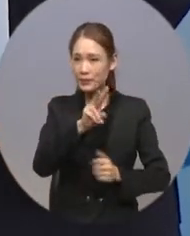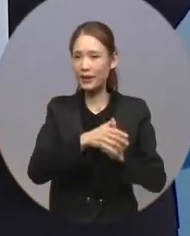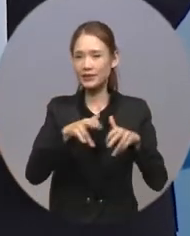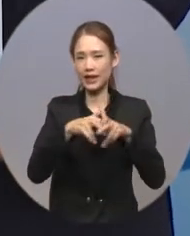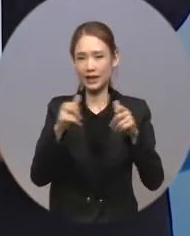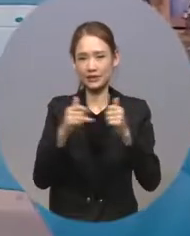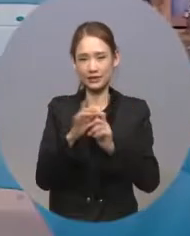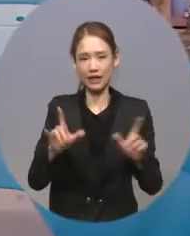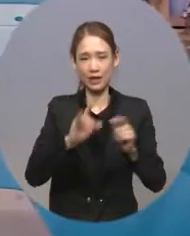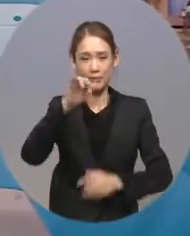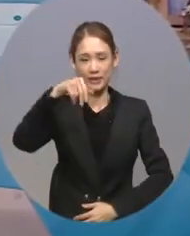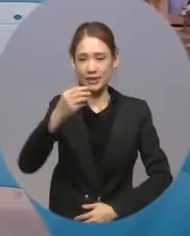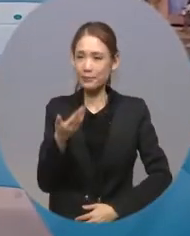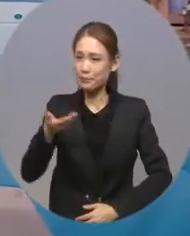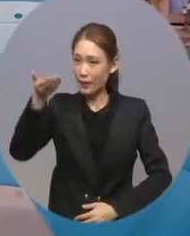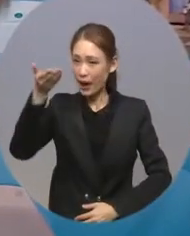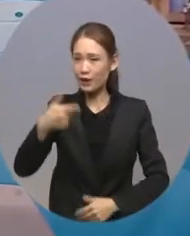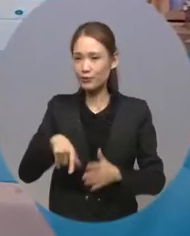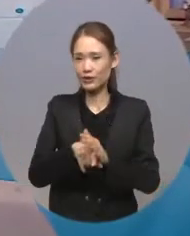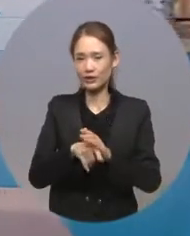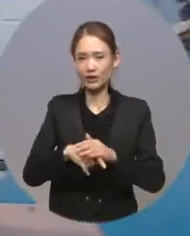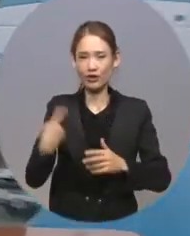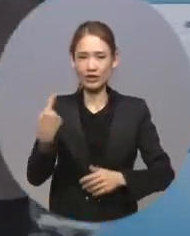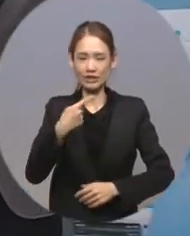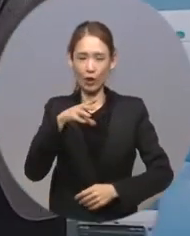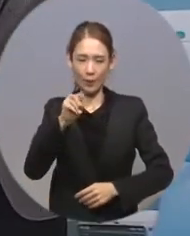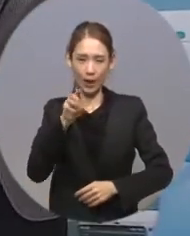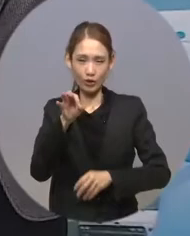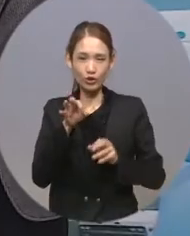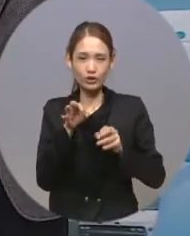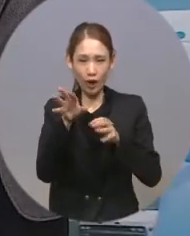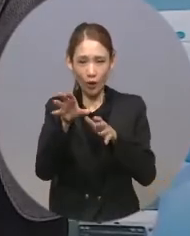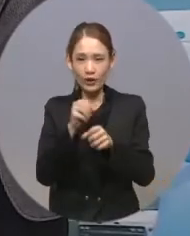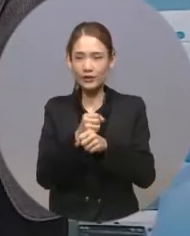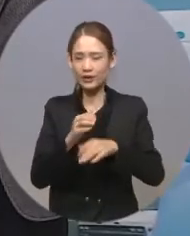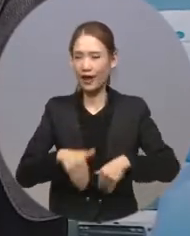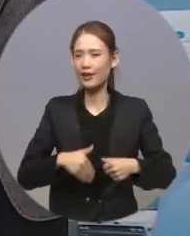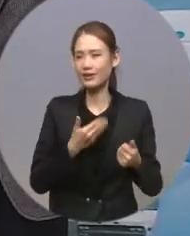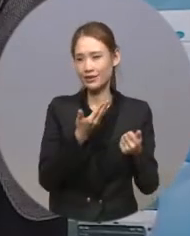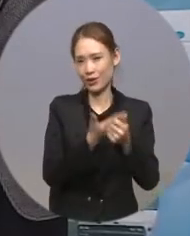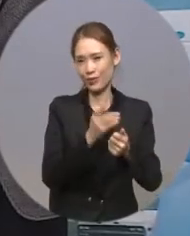장애인 삶의 질 향상을 위한 기부금 1,000만 원을 전달하며 따뜻함을 더했습니다.